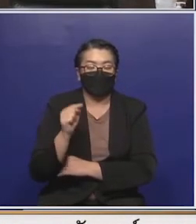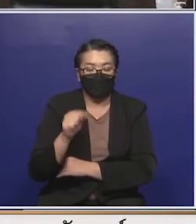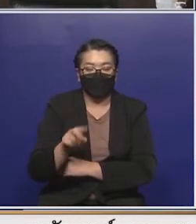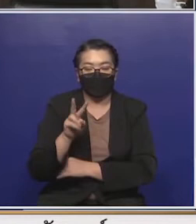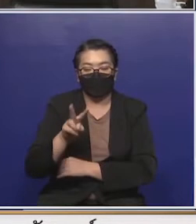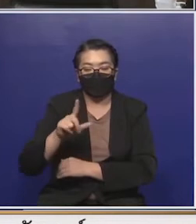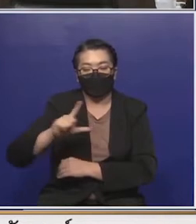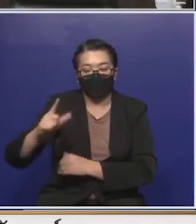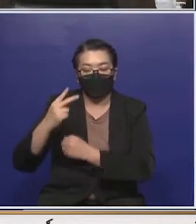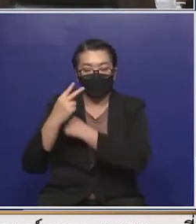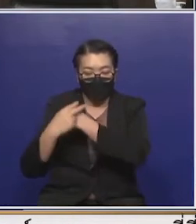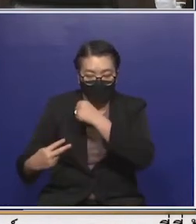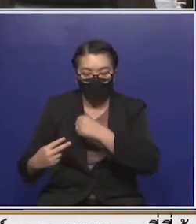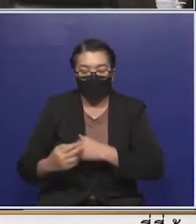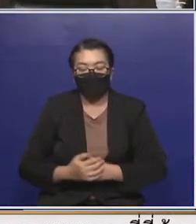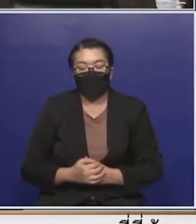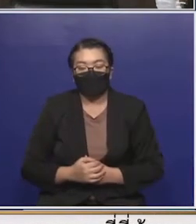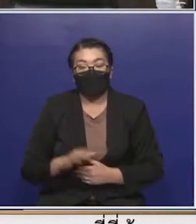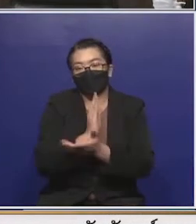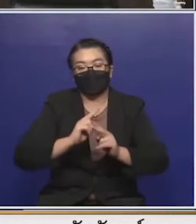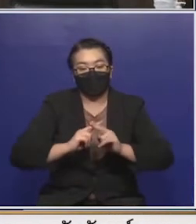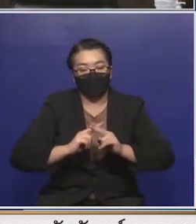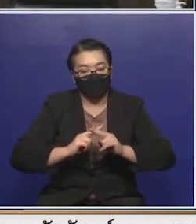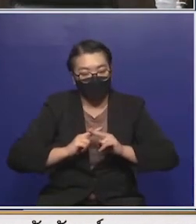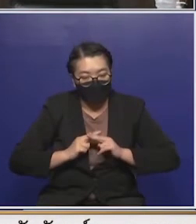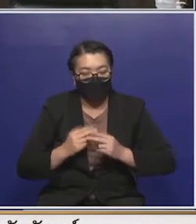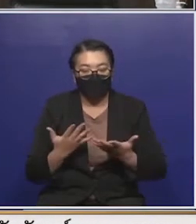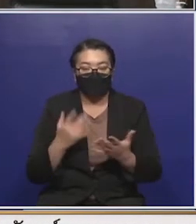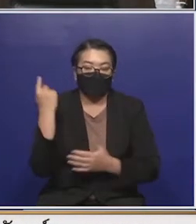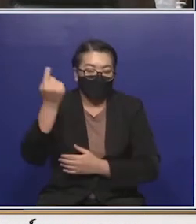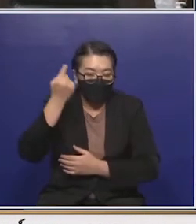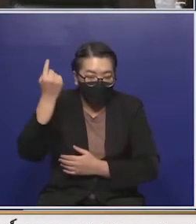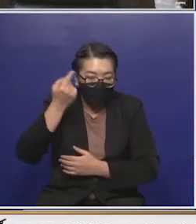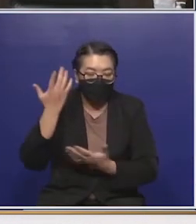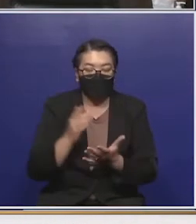22 ร้เหียญสหรัฐก็รวนมาจากภาคธุกิจไมวจะเป็การทองเที่ยว